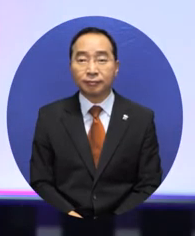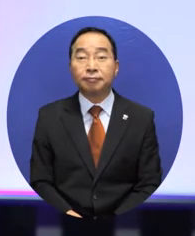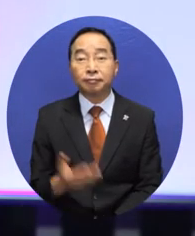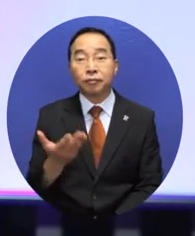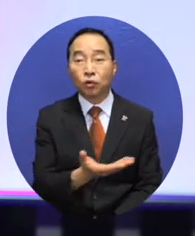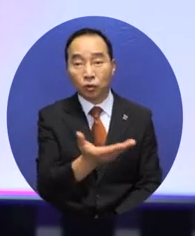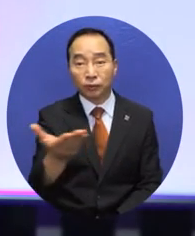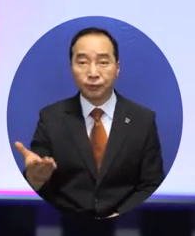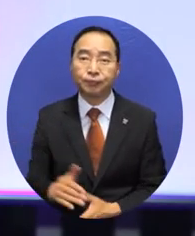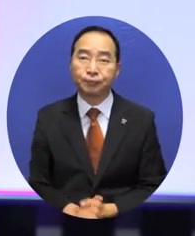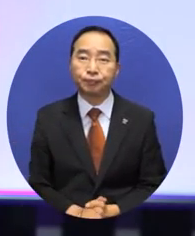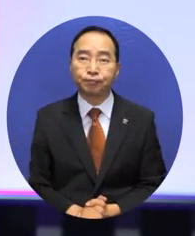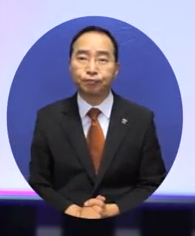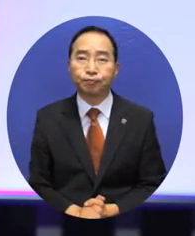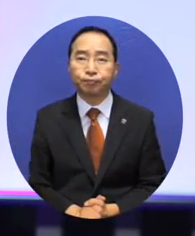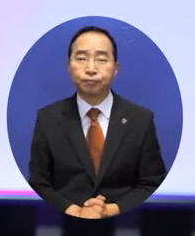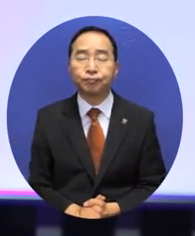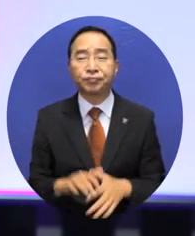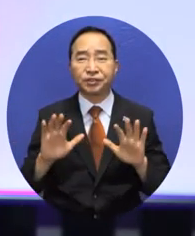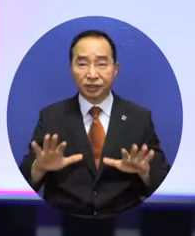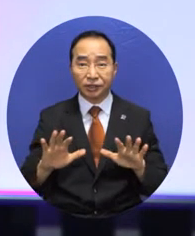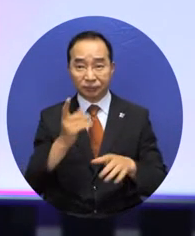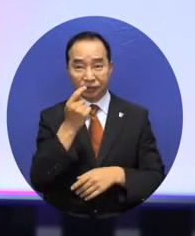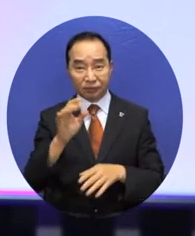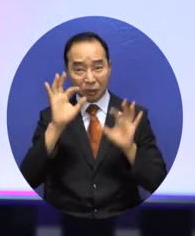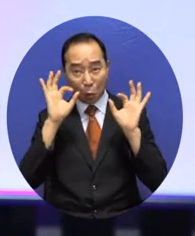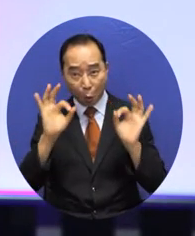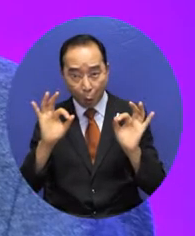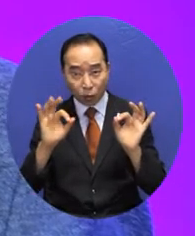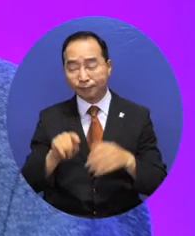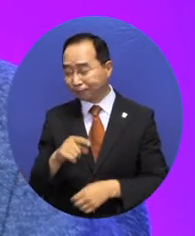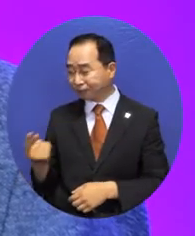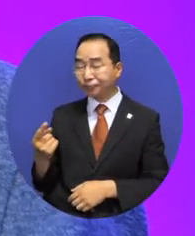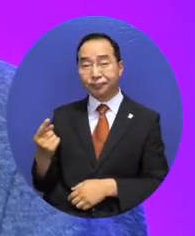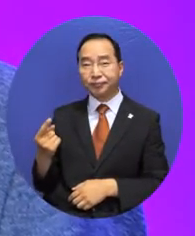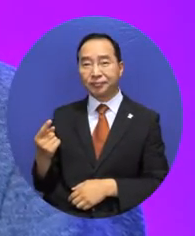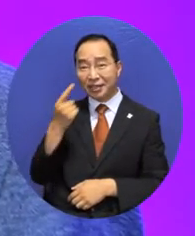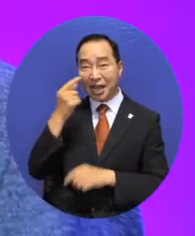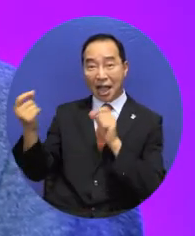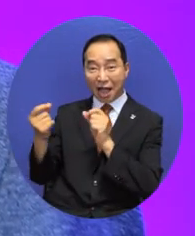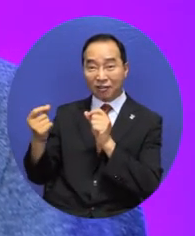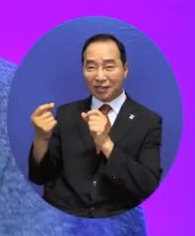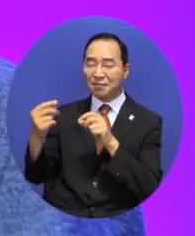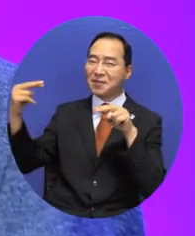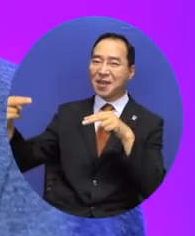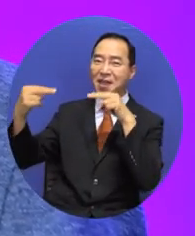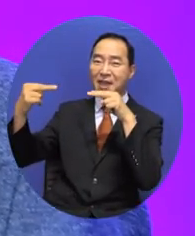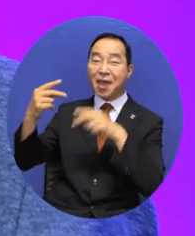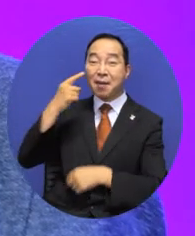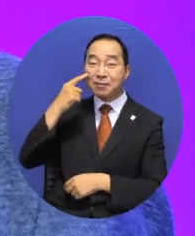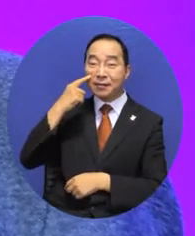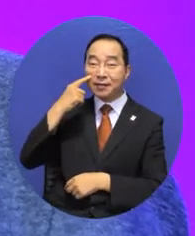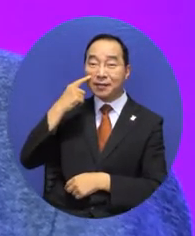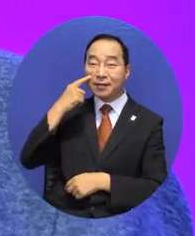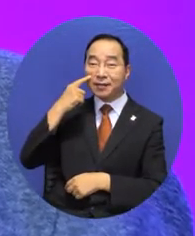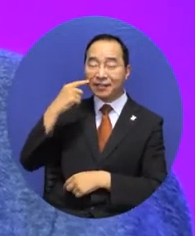여러분, 지금 이 방송을 보면서 옆에 사람을 한번 마주 보세요. 그리고 아주